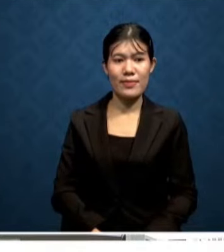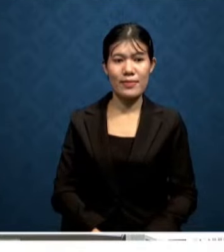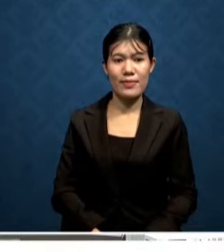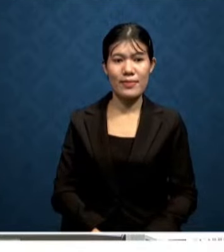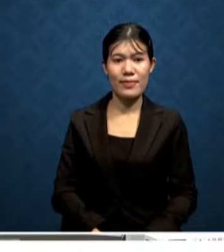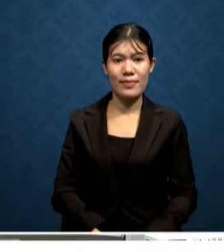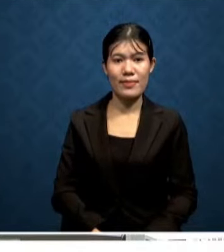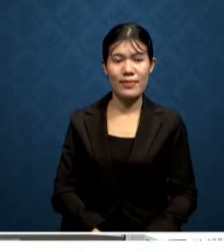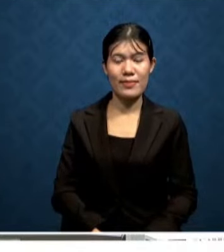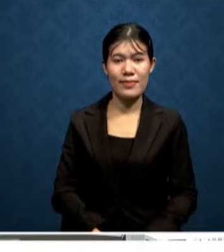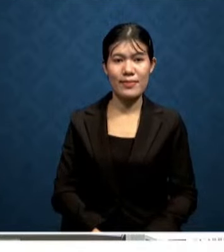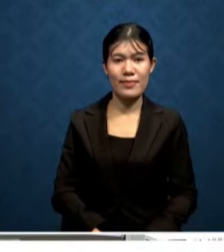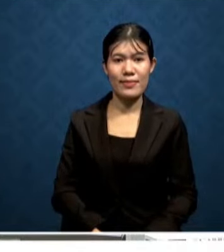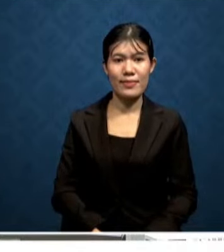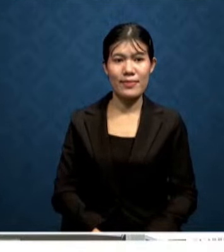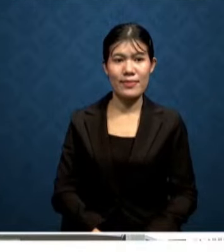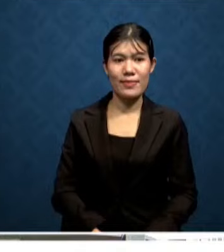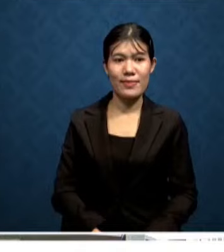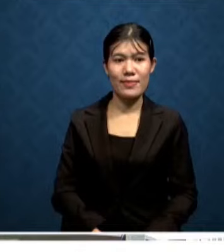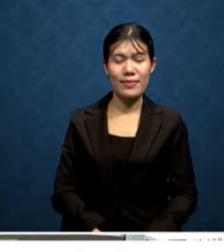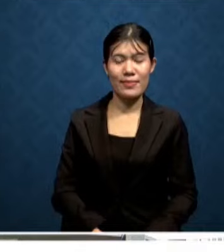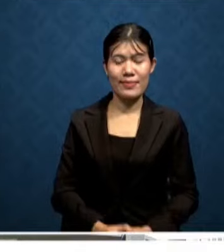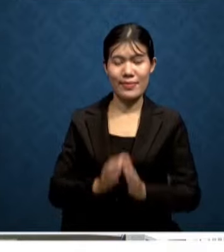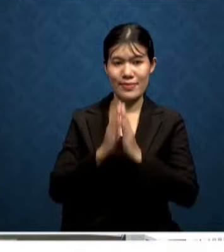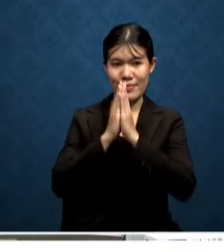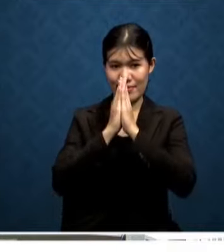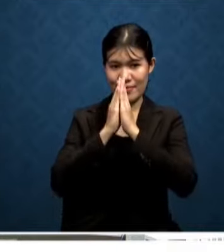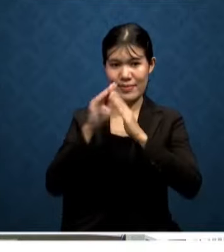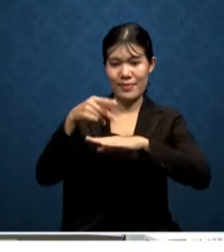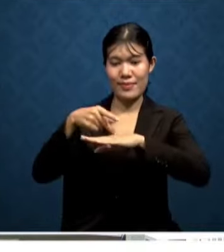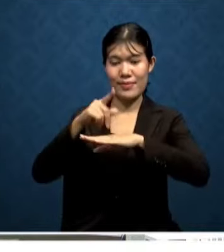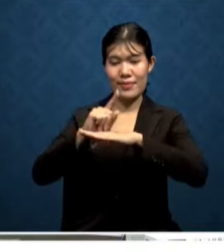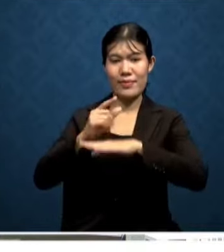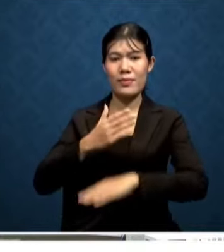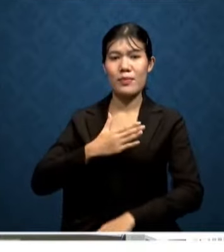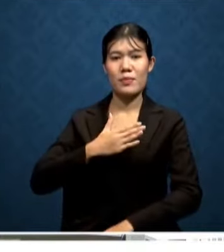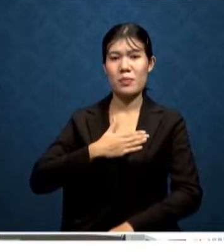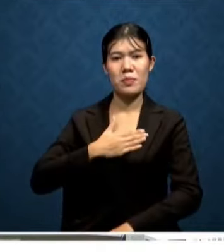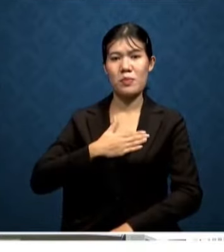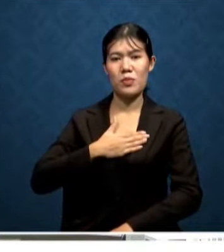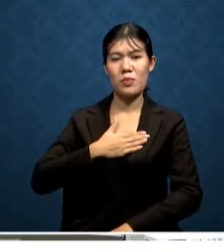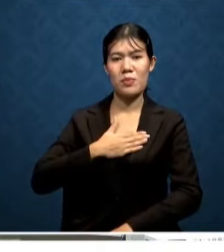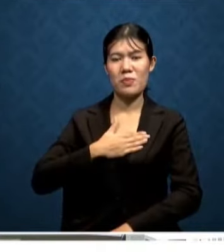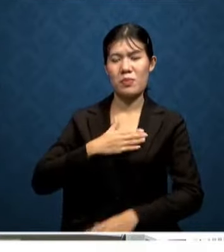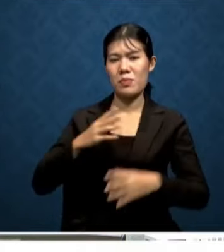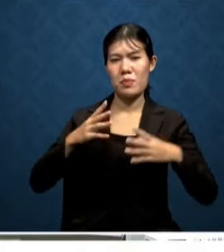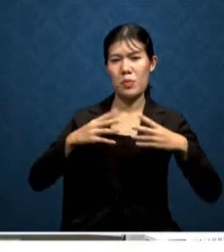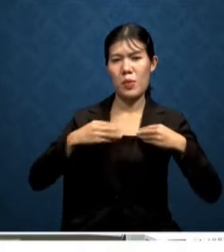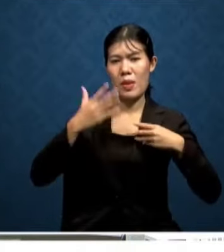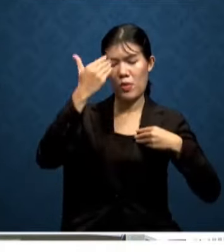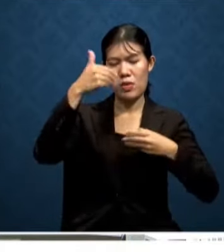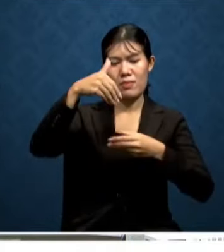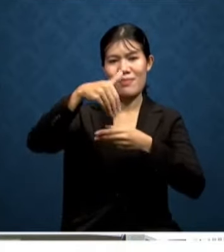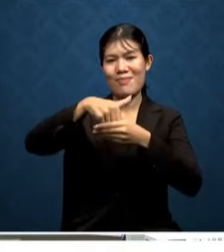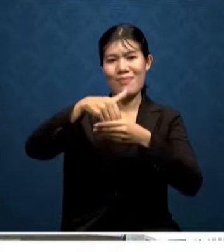เรียนท่านที่รบครับผมสรชาติครับไม่เห็นด้วยครับเนื่องจากกบัดใช้ไม่ได้ครับท่านประธานขอบคุณครับ